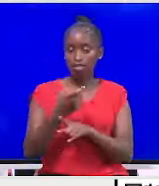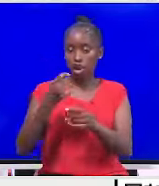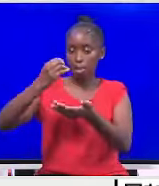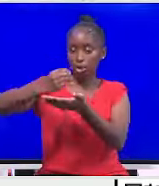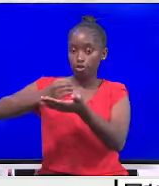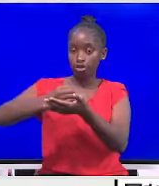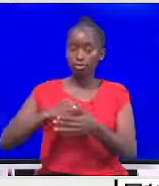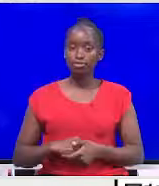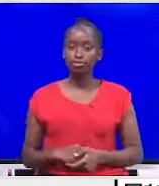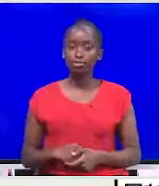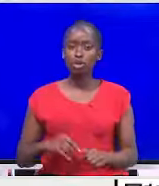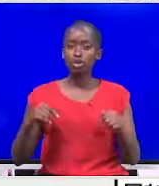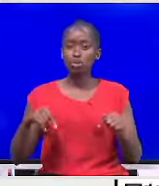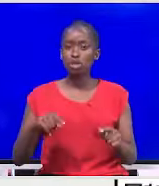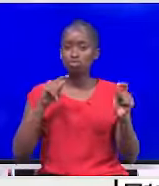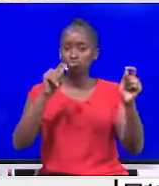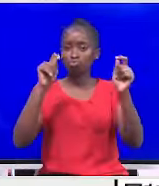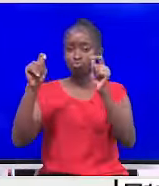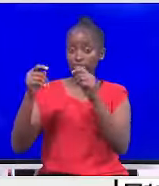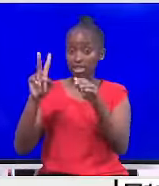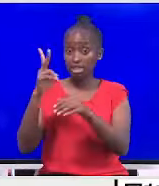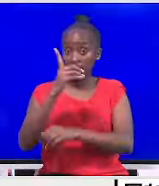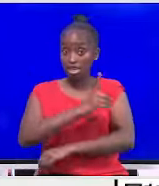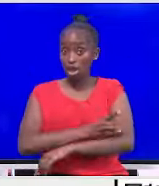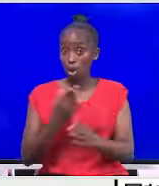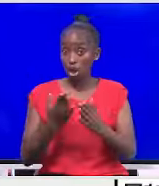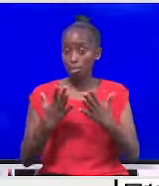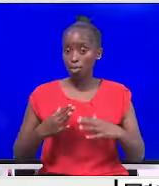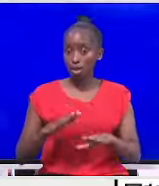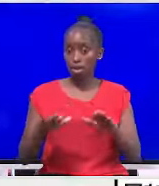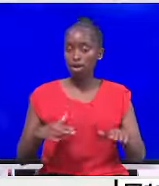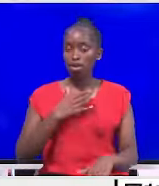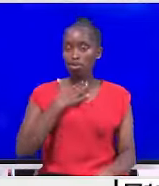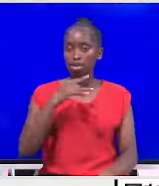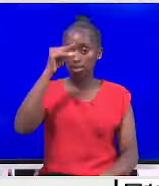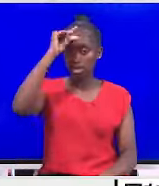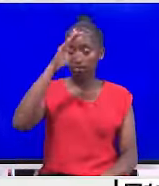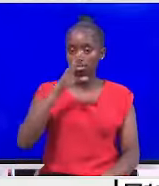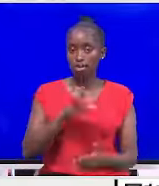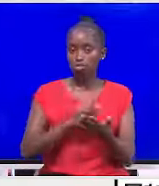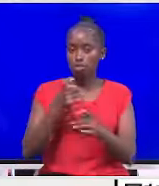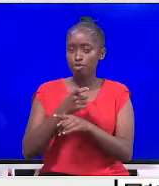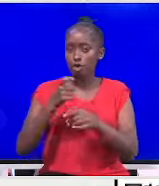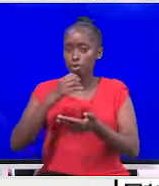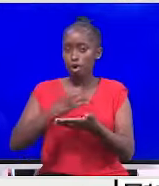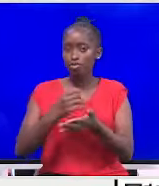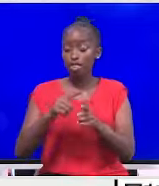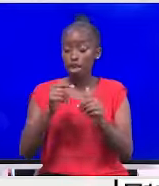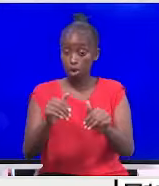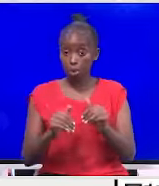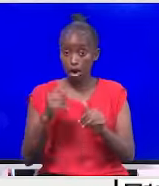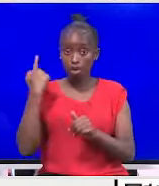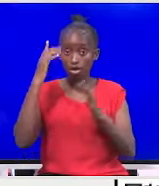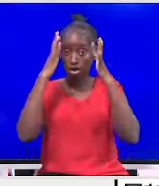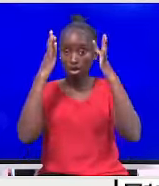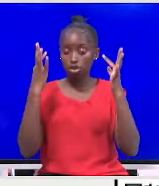Maandamano ya leo yakiingia siku ya pili, ambapo wakazi wamemtaka gavana Mwangaza kuondoka afisini na kungoja uamuzi wa mahakama. Wewe